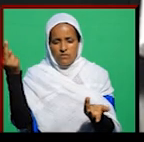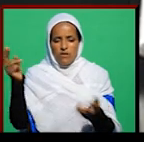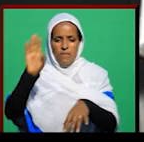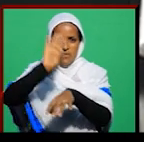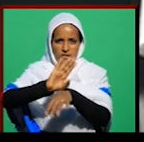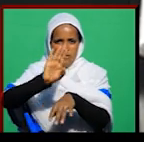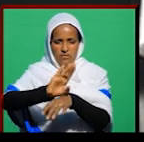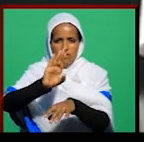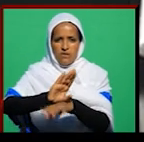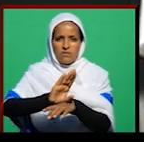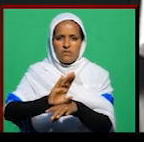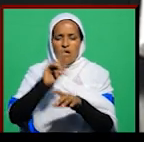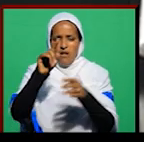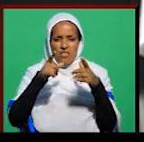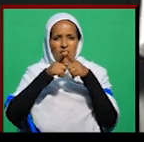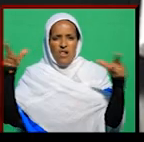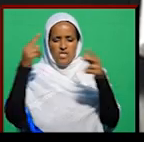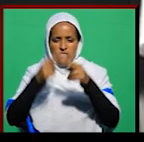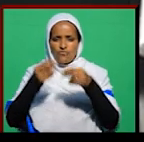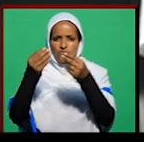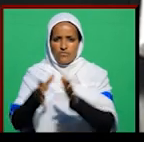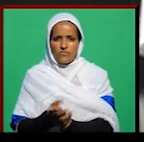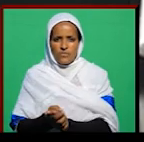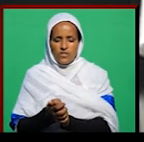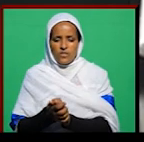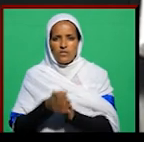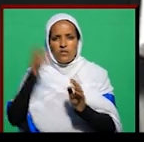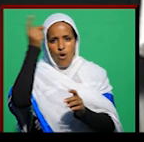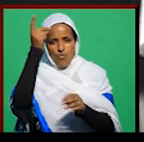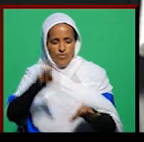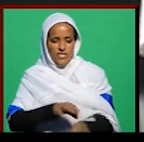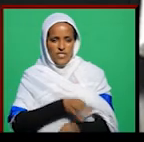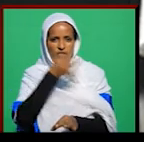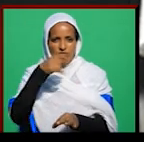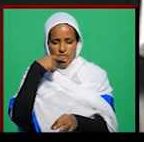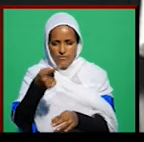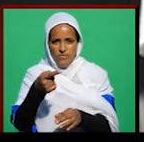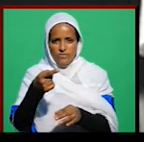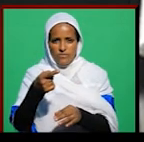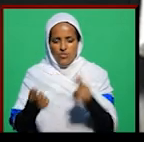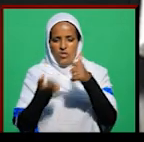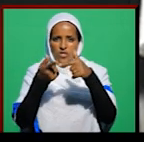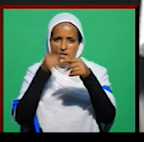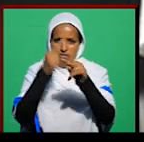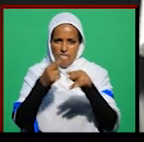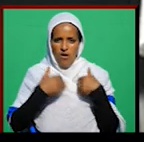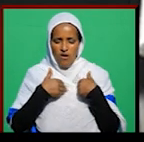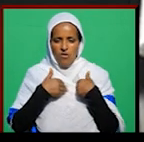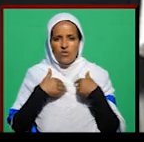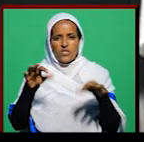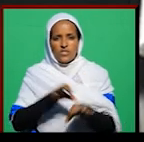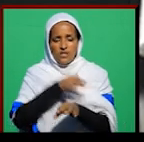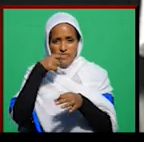የተነሳ ቤተ ክርስቲያን አንድ ትልቅ ስም ሰጥተዋለች። ያዕቆብ ዘነፍስ የሚል ያዕቆብ ዘነፍስ የሚል ቅጽል ስም አለው።